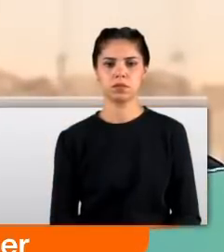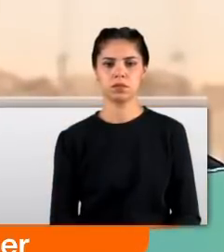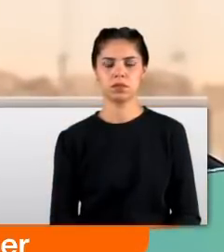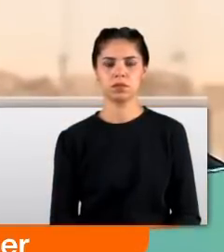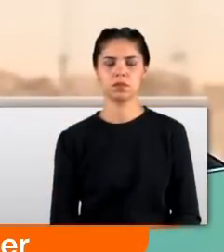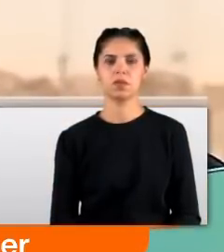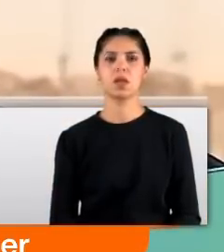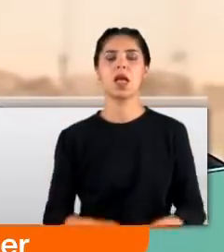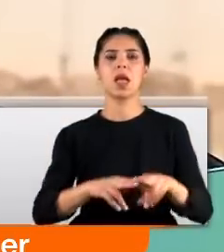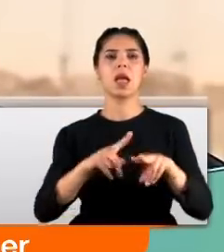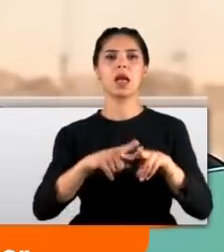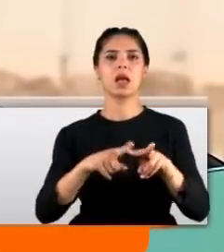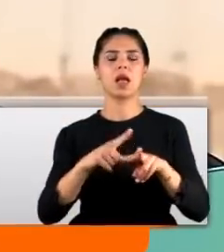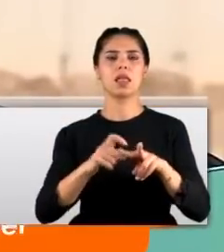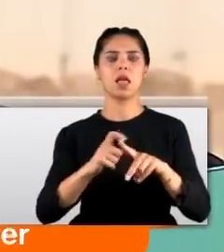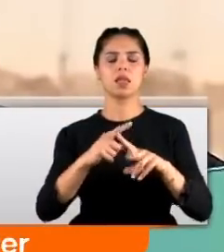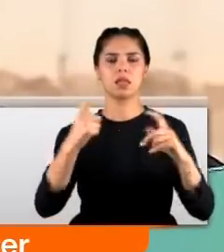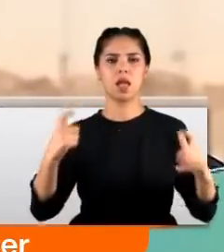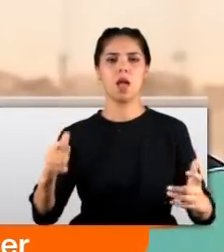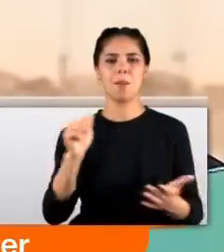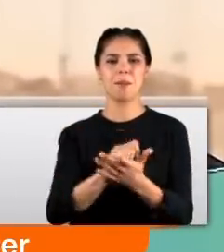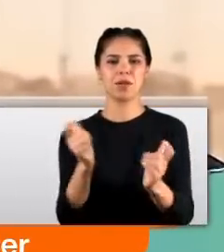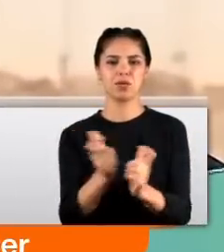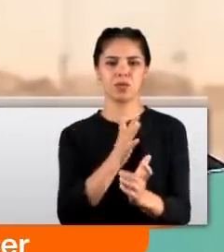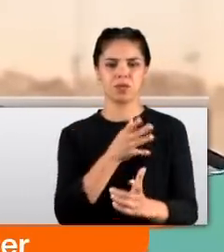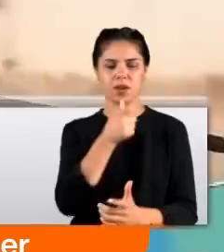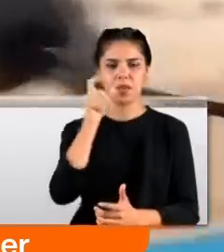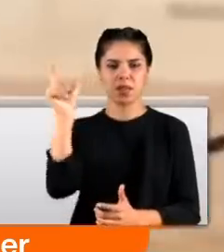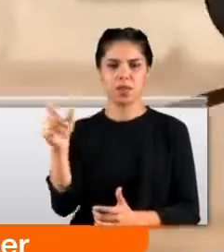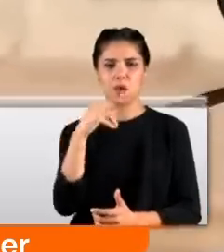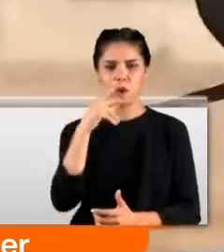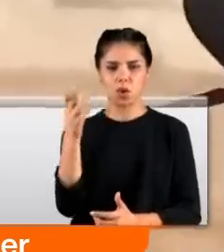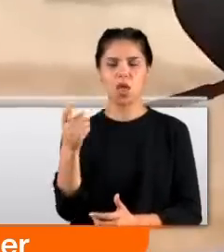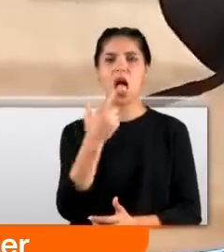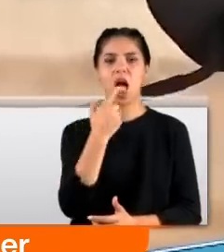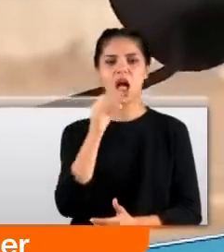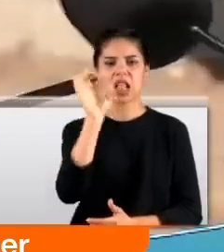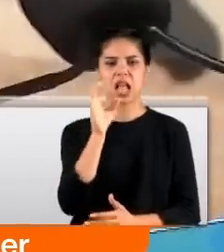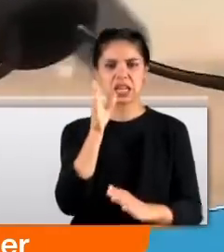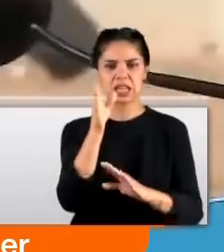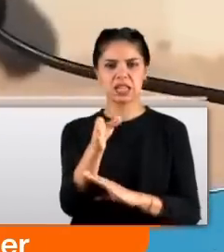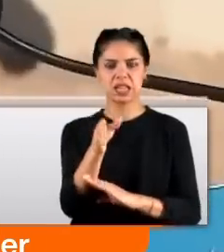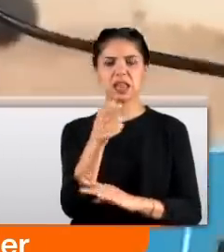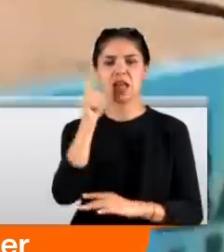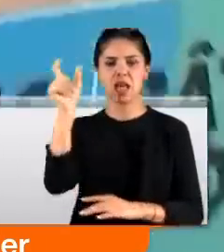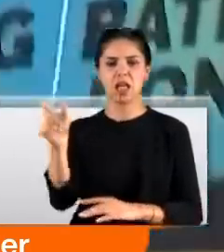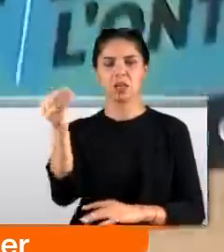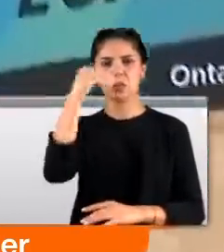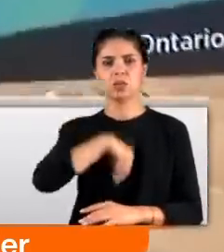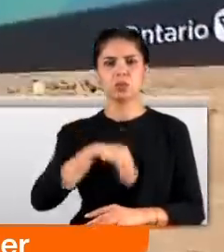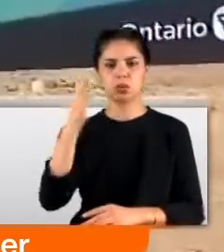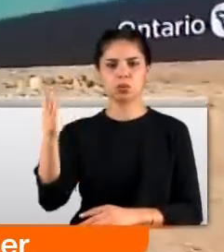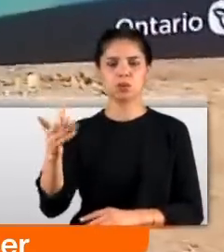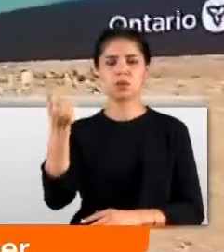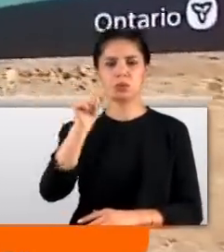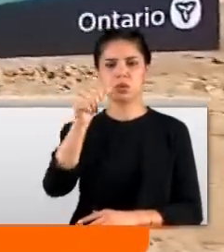Kanada'da Ontario Belediye Başkanı Doug Ford basın toplantısı düzenliyordu. Tam konuşurken ağzına arı girdi ve Ford o arıyı yutuverdi. Üzerine